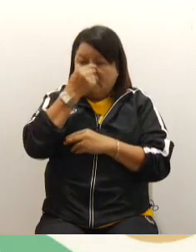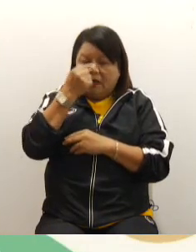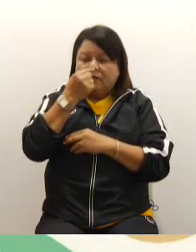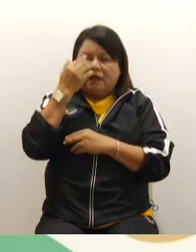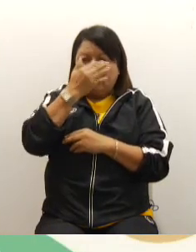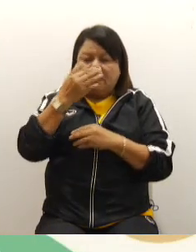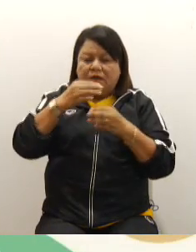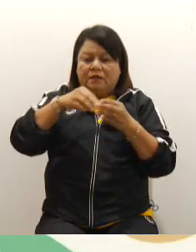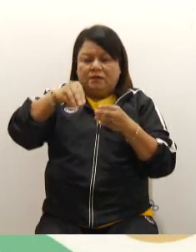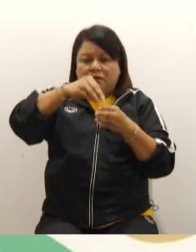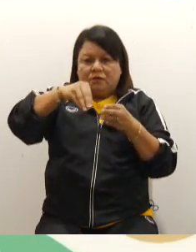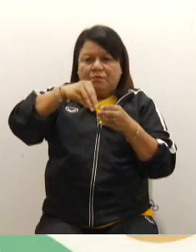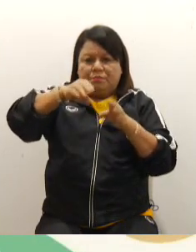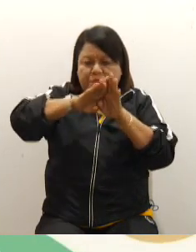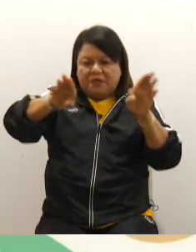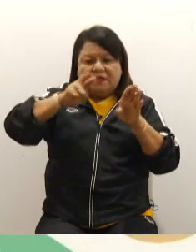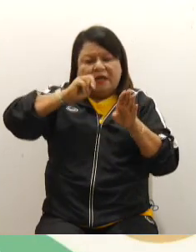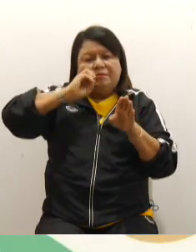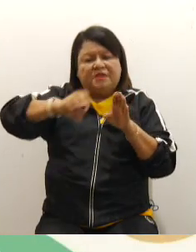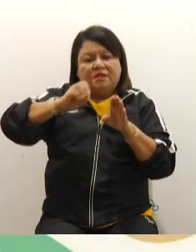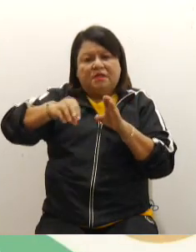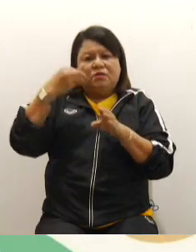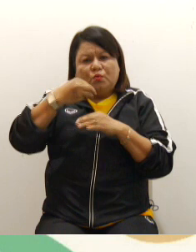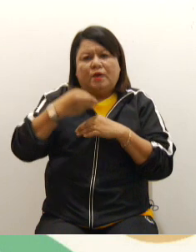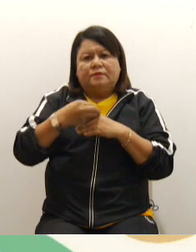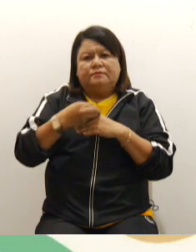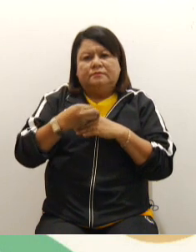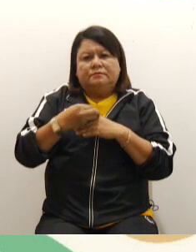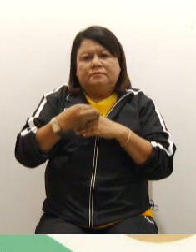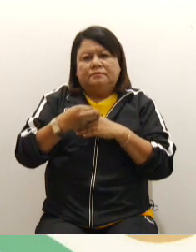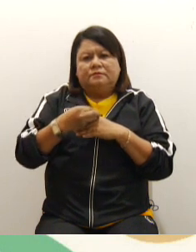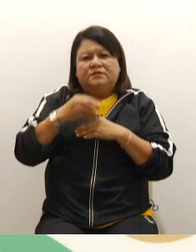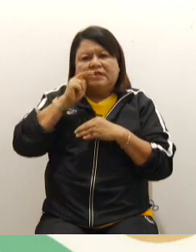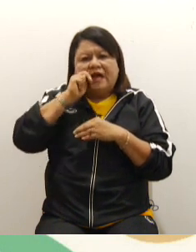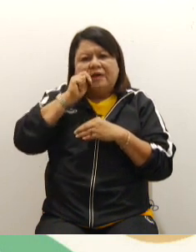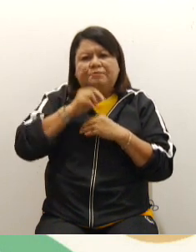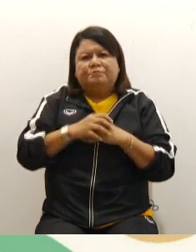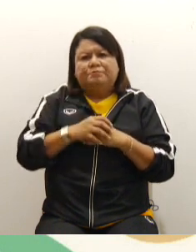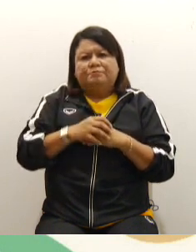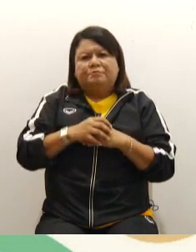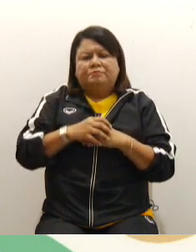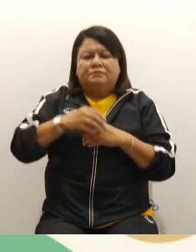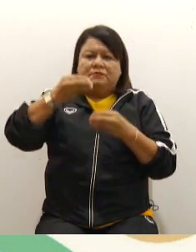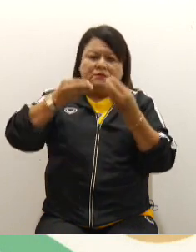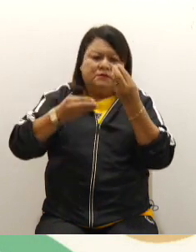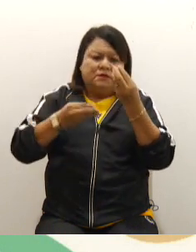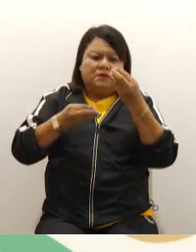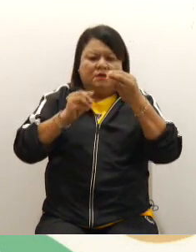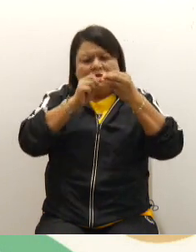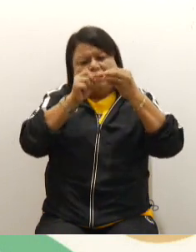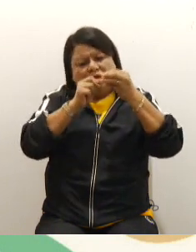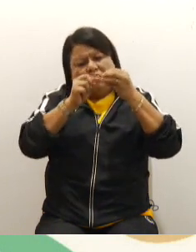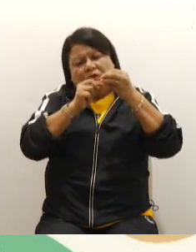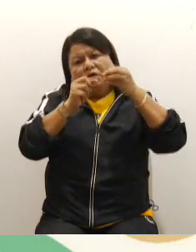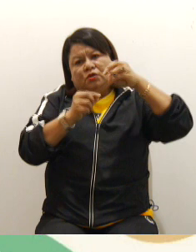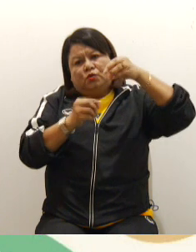ำทิ้งทุกวันนะทราบไหมคะว่ามันมีแบคทีเรียที่อยู่ในอากาศเนี่ยอยู่แล้วมันจะอยู่ที่หัวที่ล้างตาค่ะที่ล้างตาเนี่ย